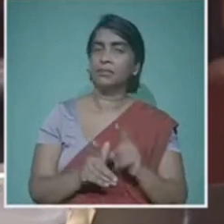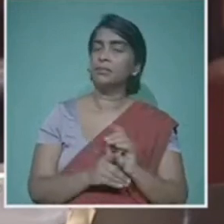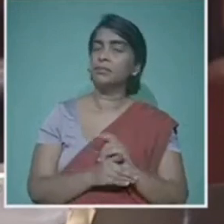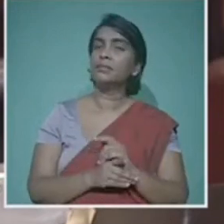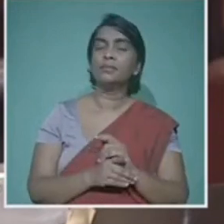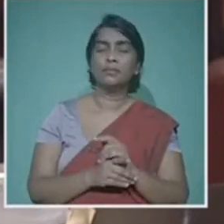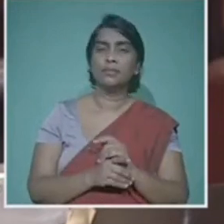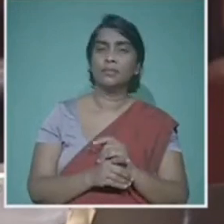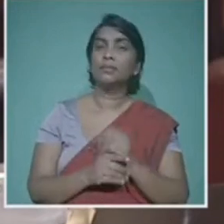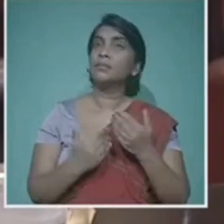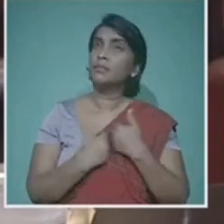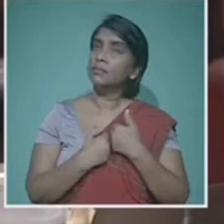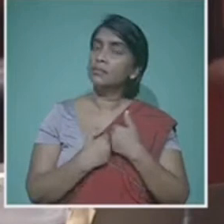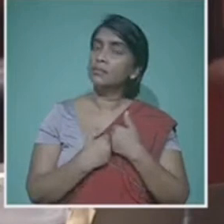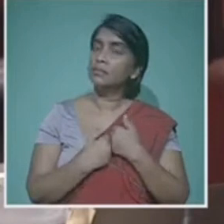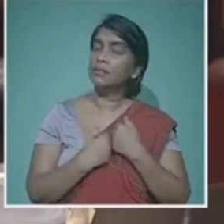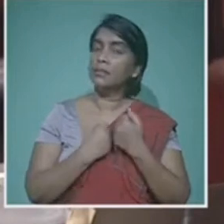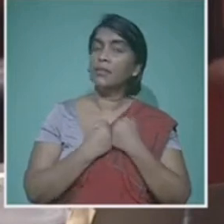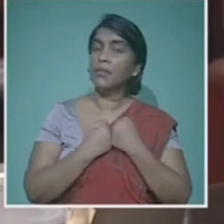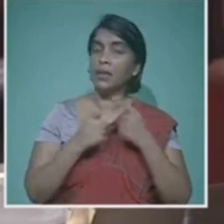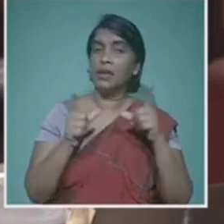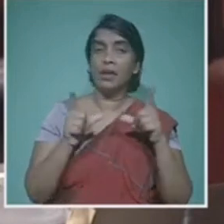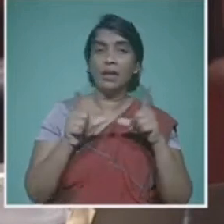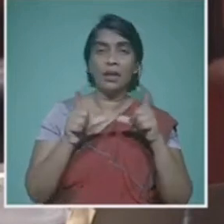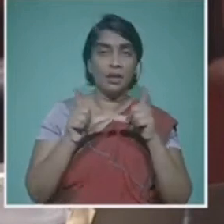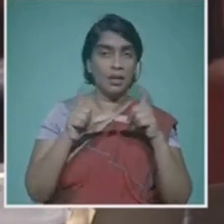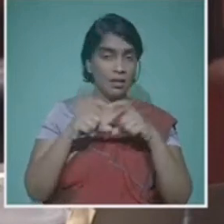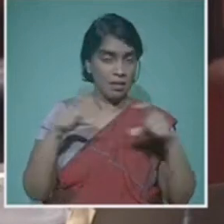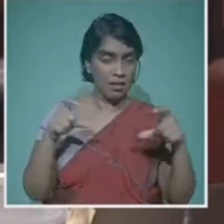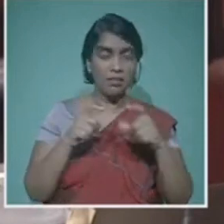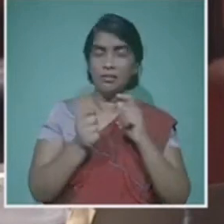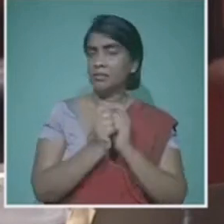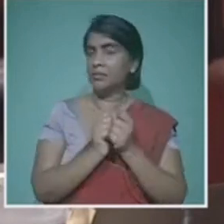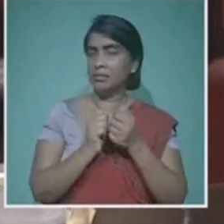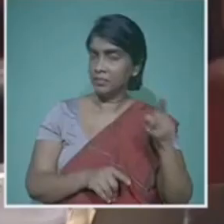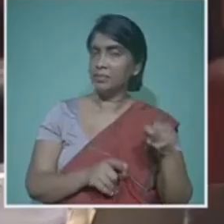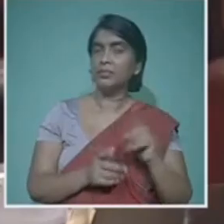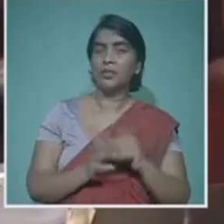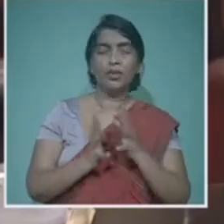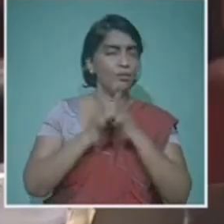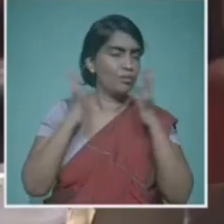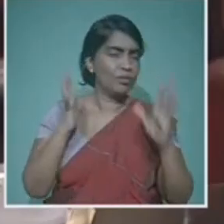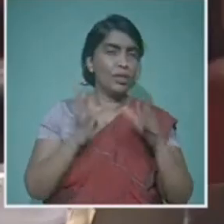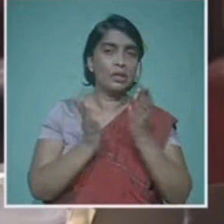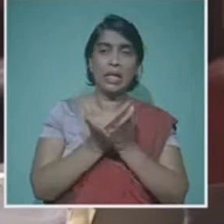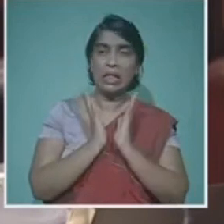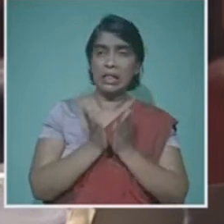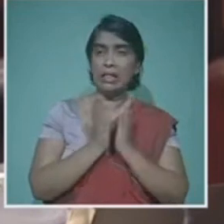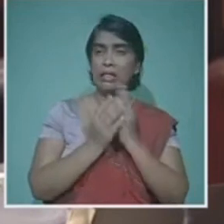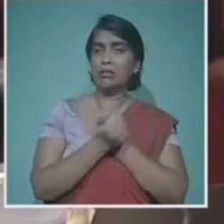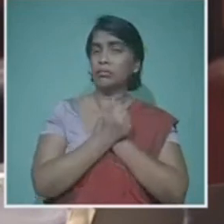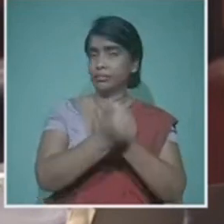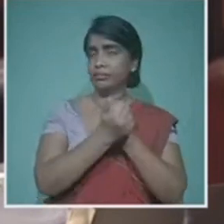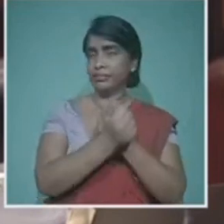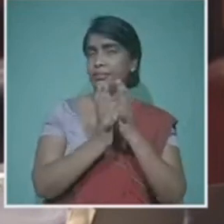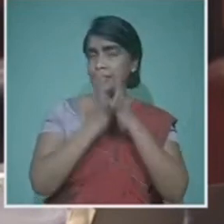உண்மையிலே சட்டத்துக்கு புறம்பான ஒரு செயல். அப்படியானவர்கள் பல வருடங்களாக இந்தியாவிலெல்லாம் இருக்கா, அவர்களை எடுத்து இங்கே